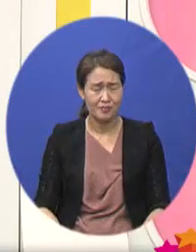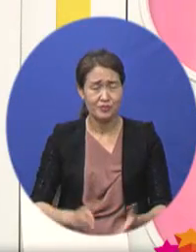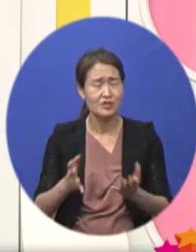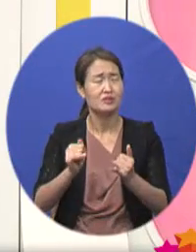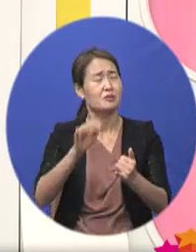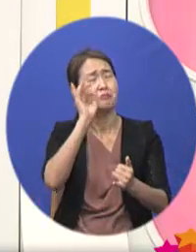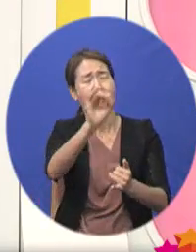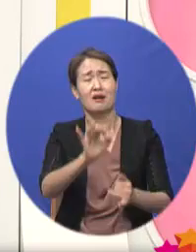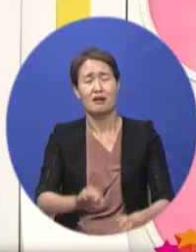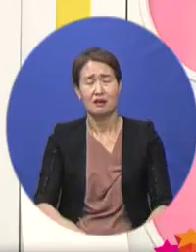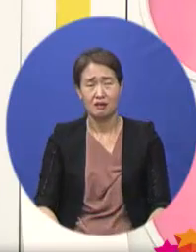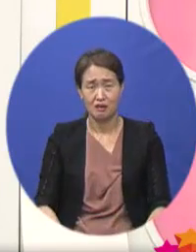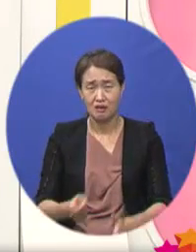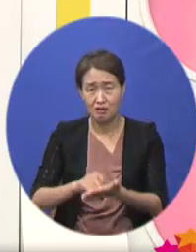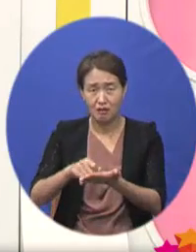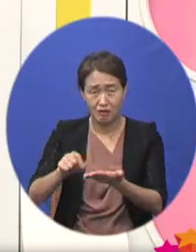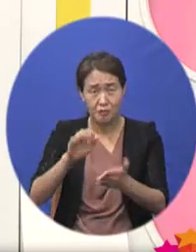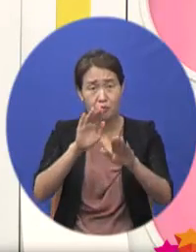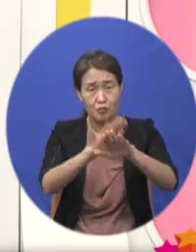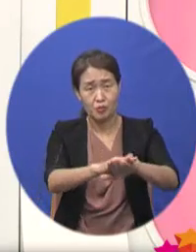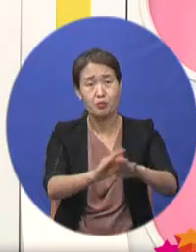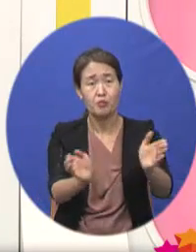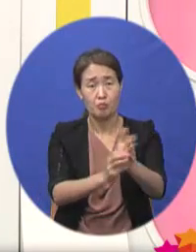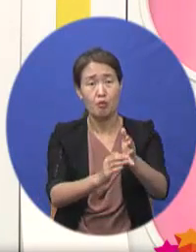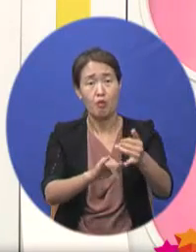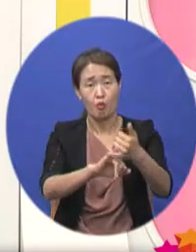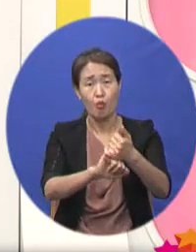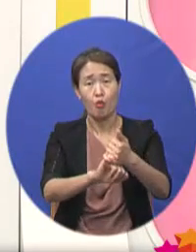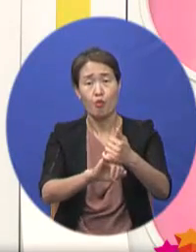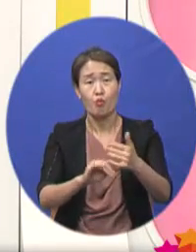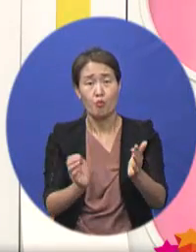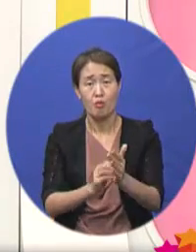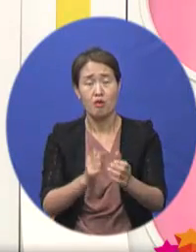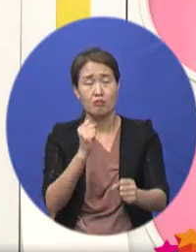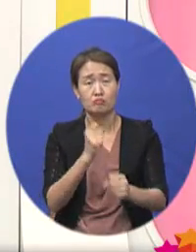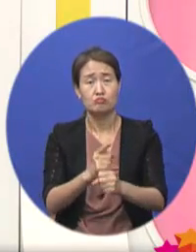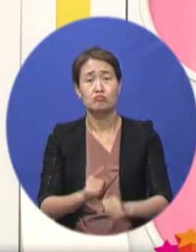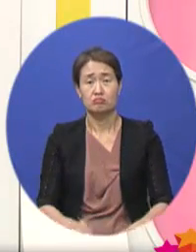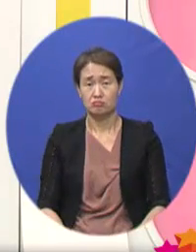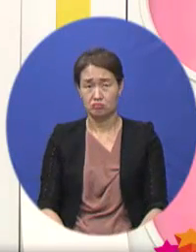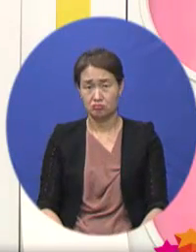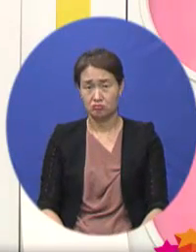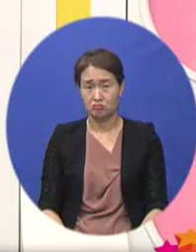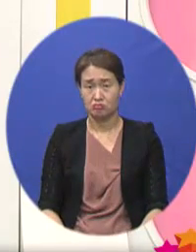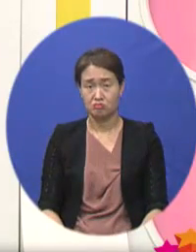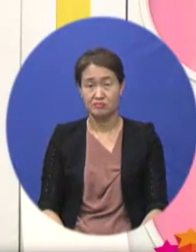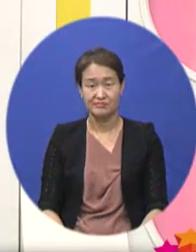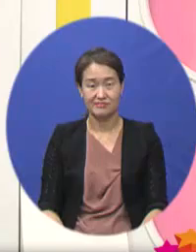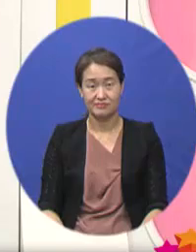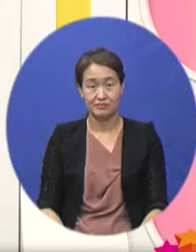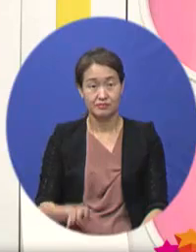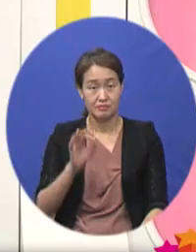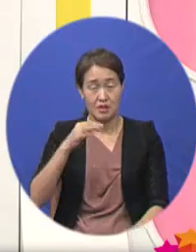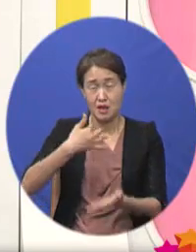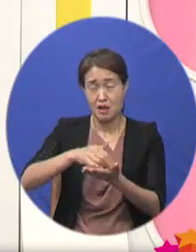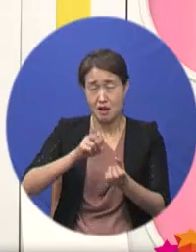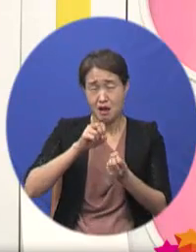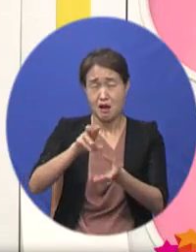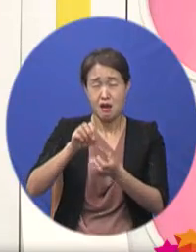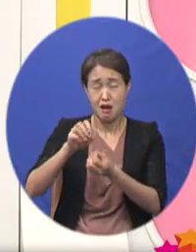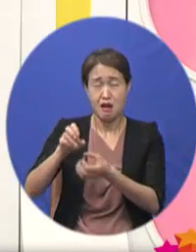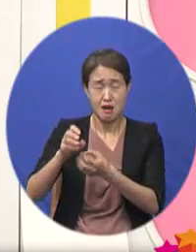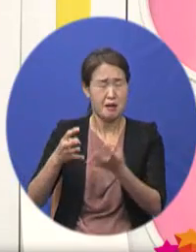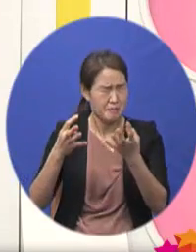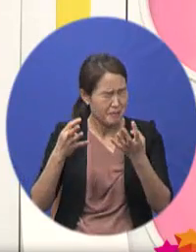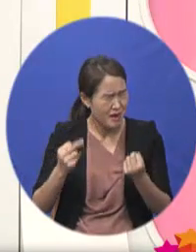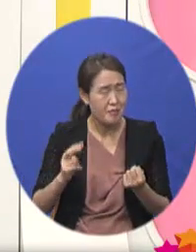응? 응? 네. 그죠? 네. 사인해서 여기다 나눴어 안 나눴어? 약속했죠. 맞죠? 네. 지금 이제 물량 배송량이 많아서